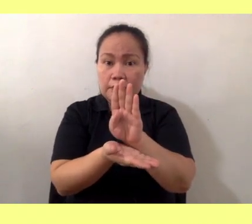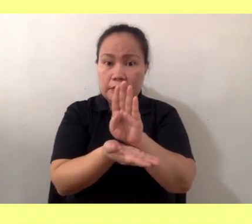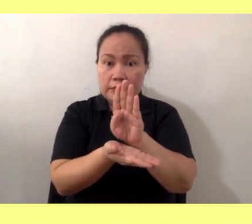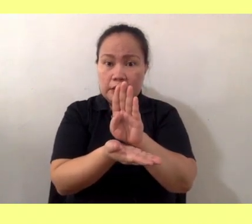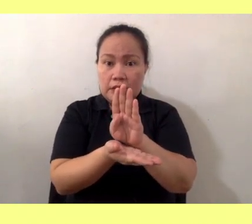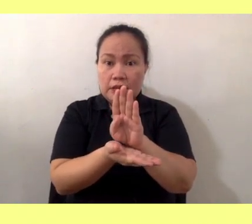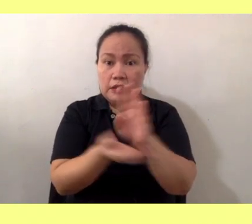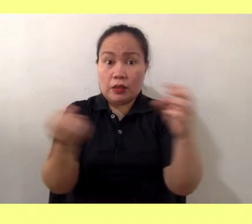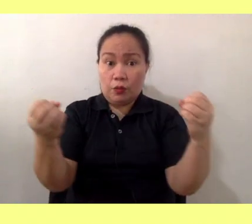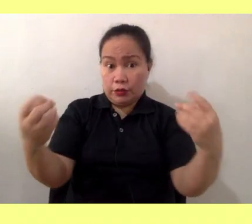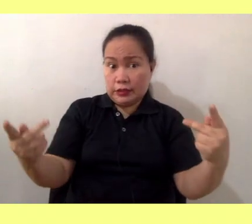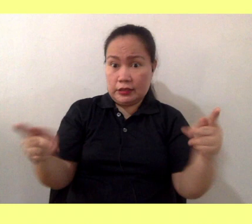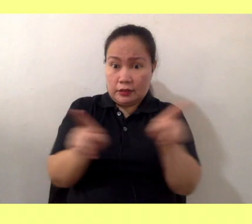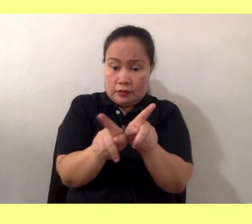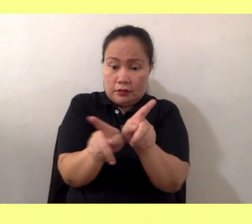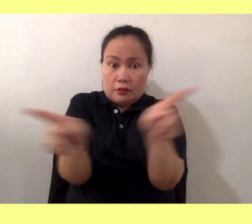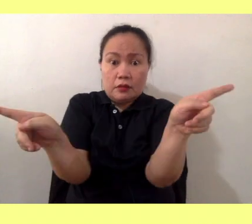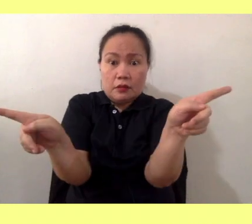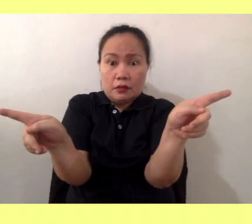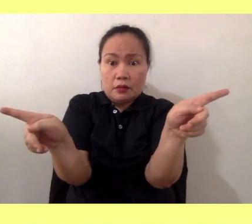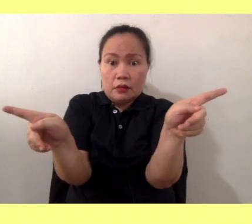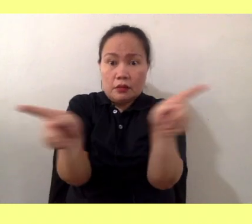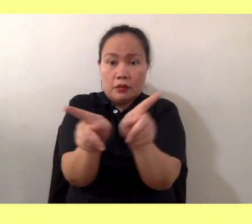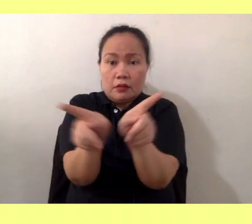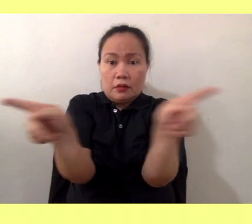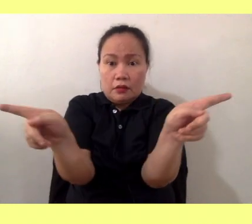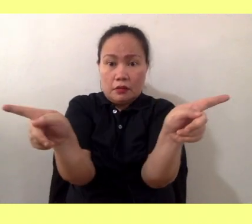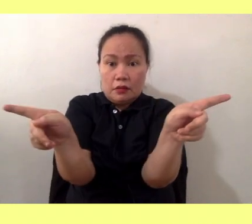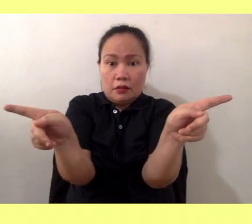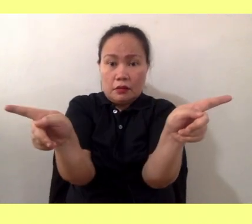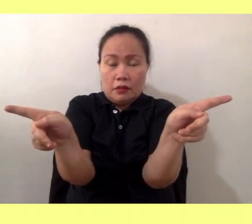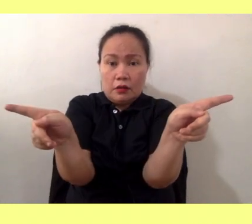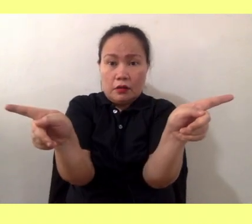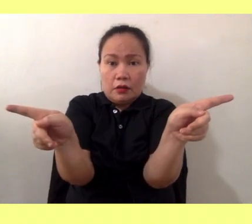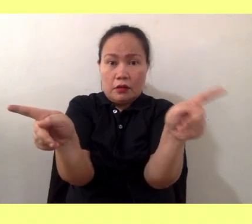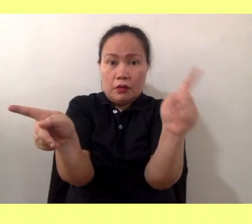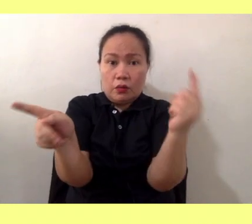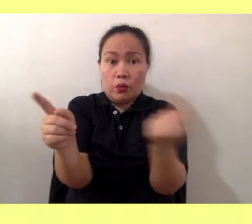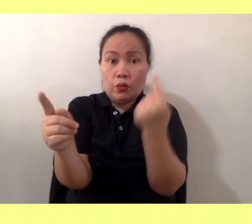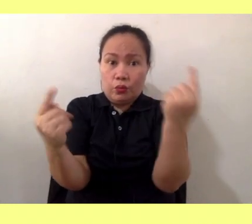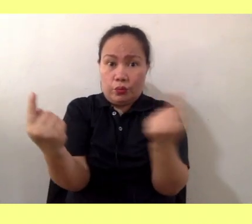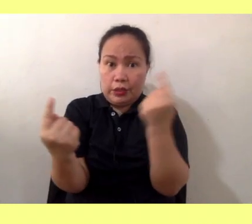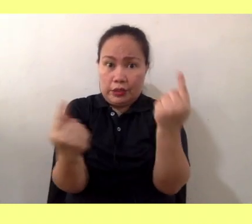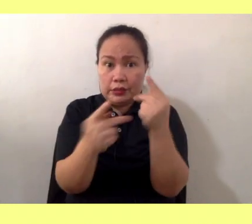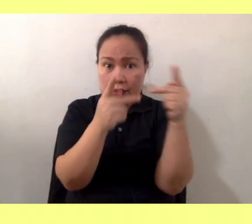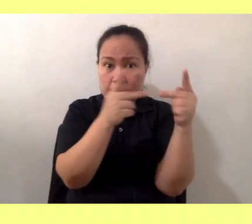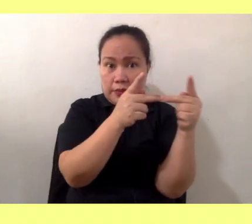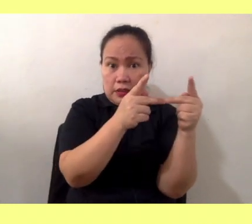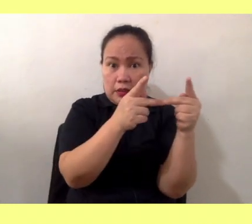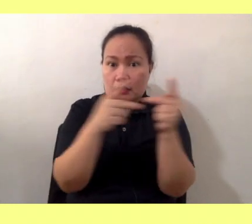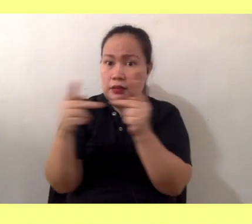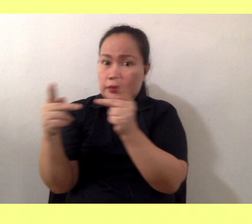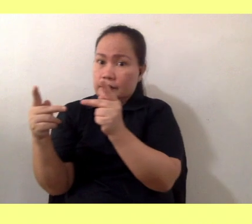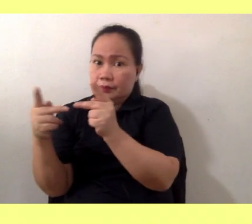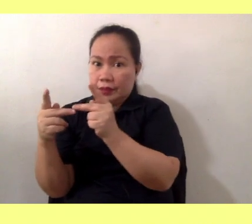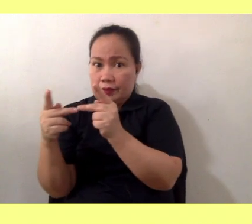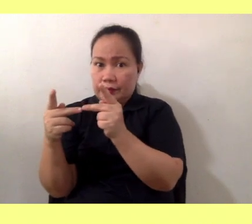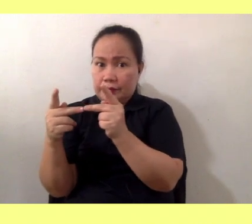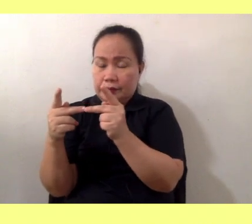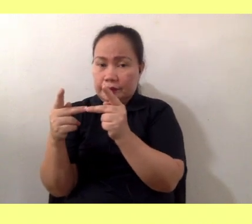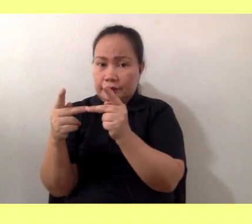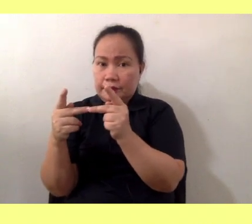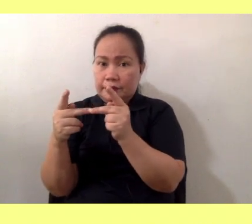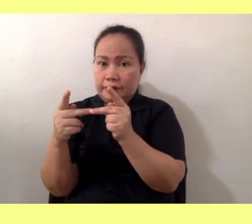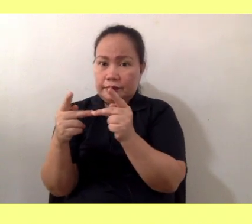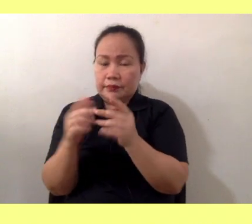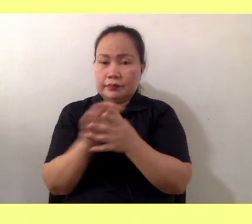BC. Now, pag sinabi nating opposite rays, it is always a pair. So, dapat lagi